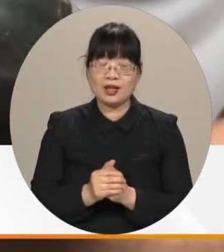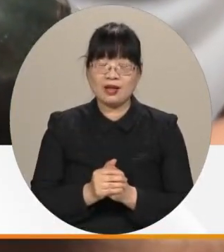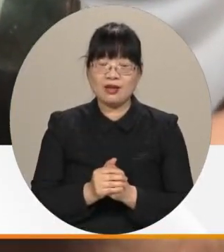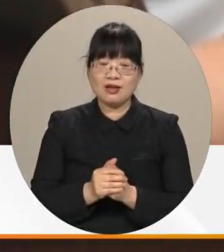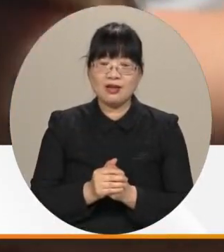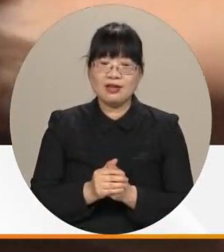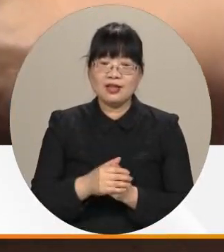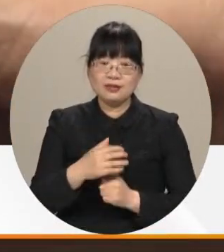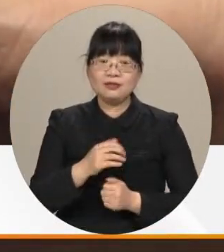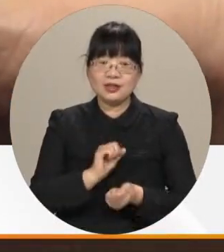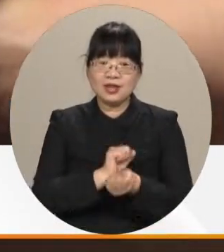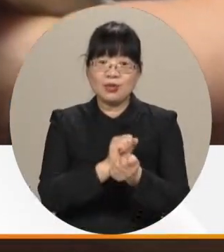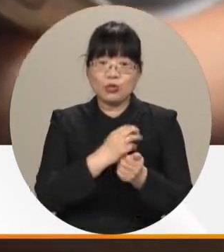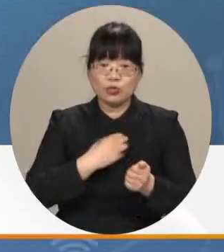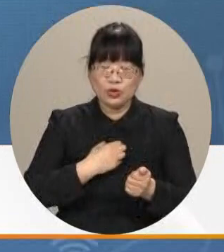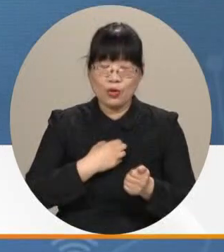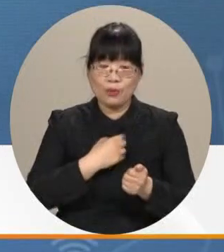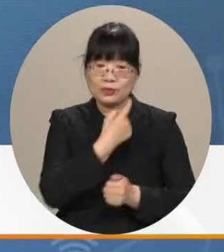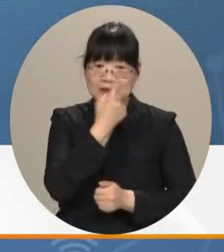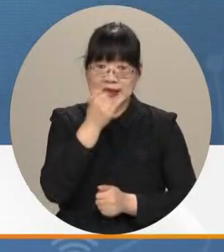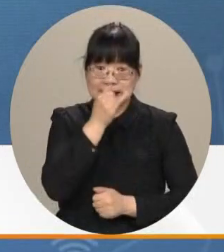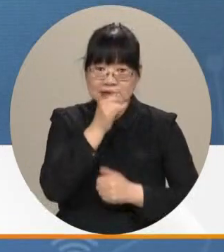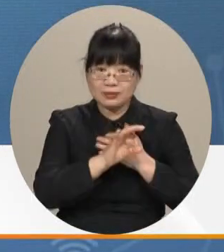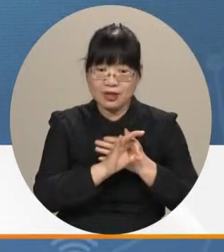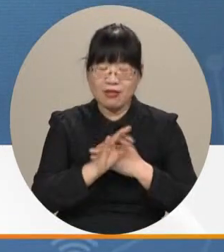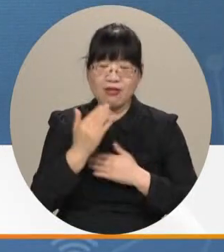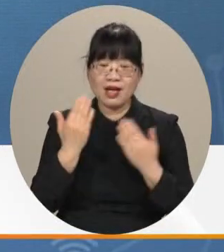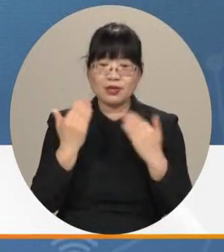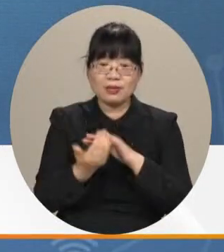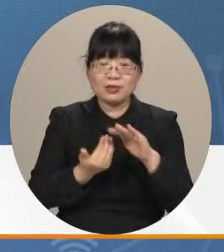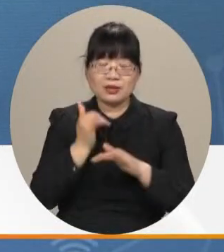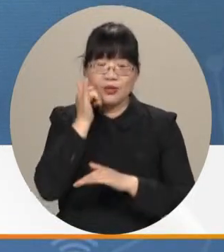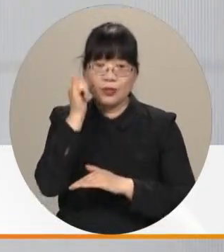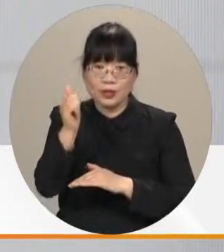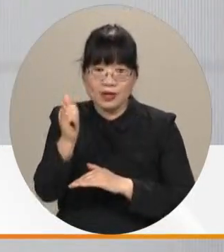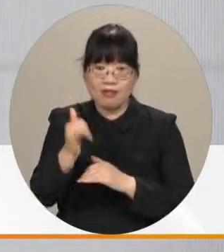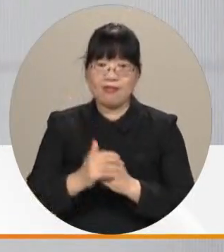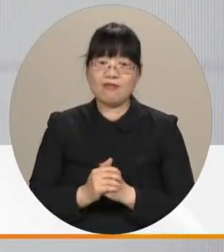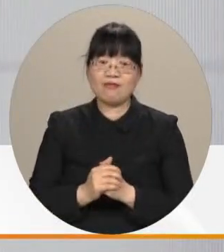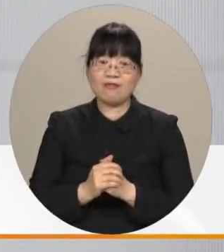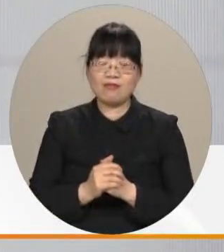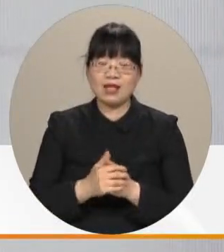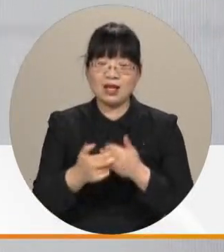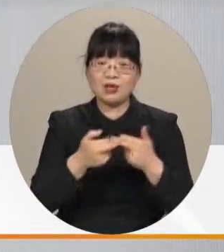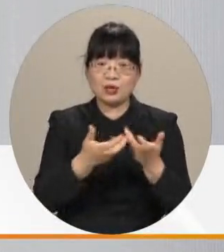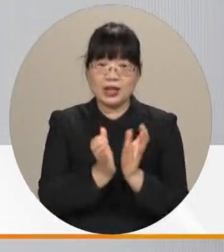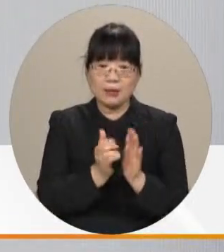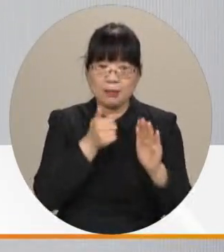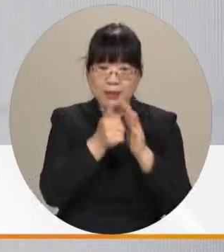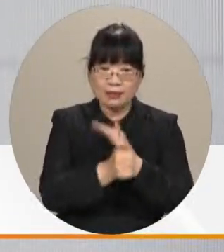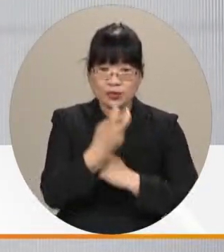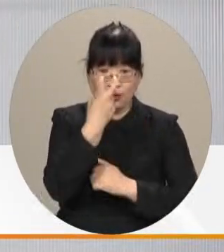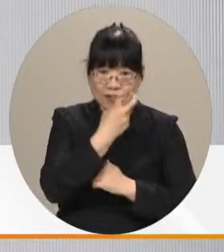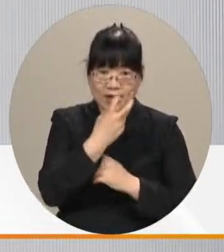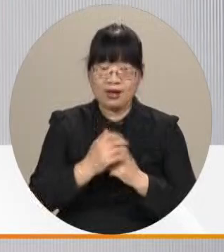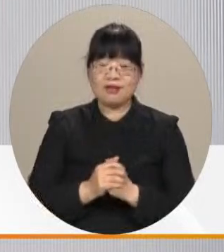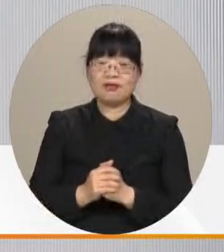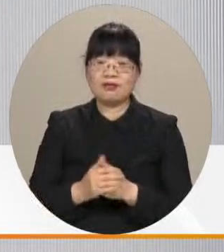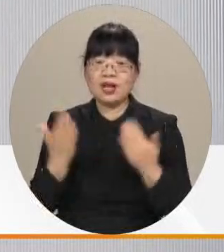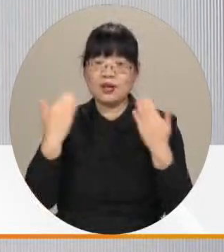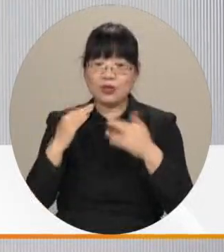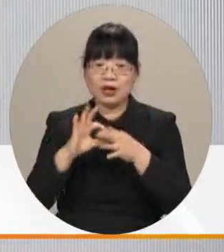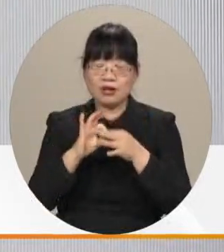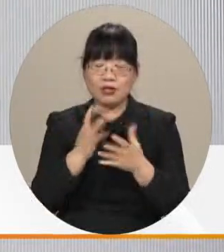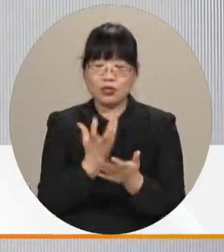따라서 감염 위험 요인이 있을 경우는 학교의 사전 연락하시고 의료기관에서 방문하여 검사하고